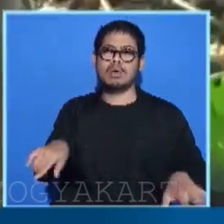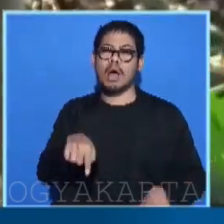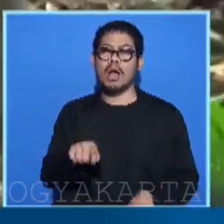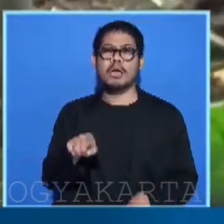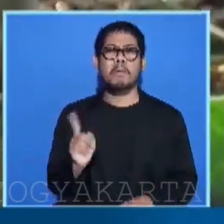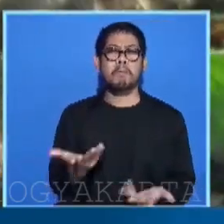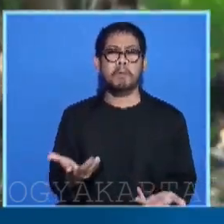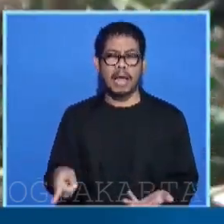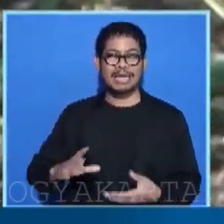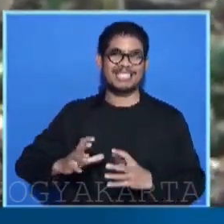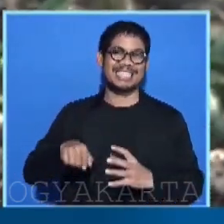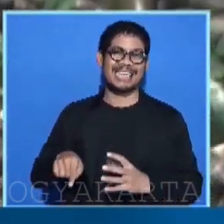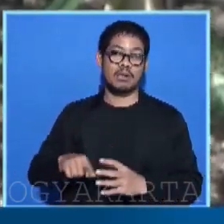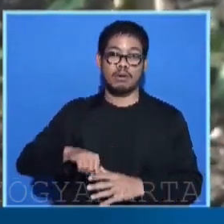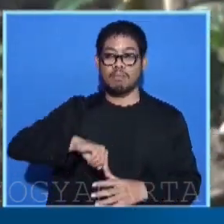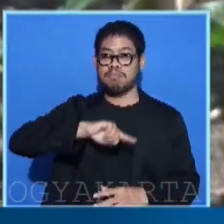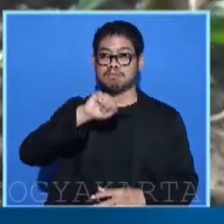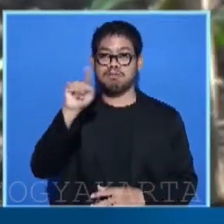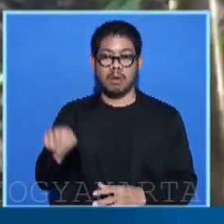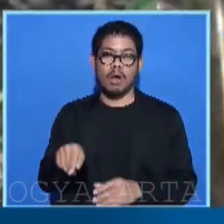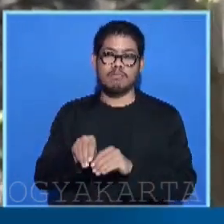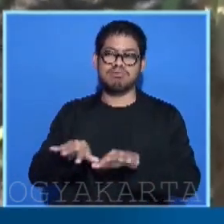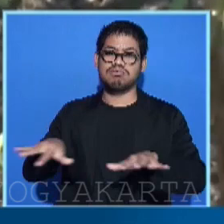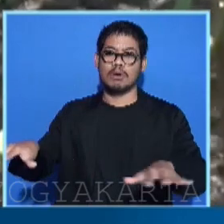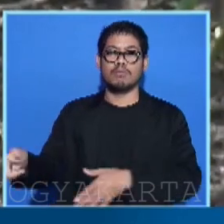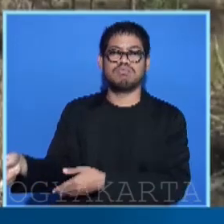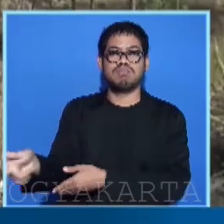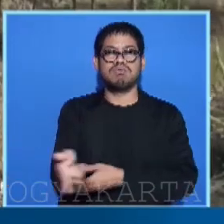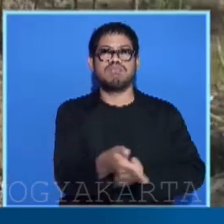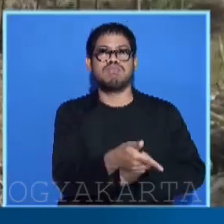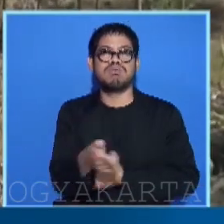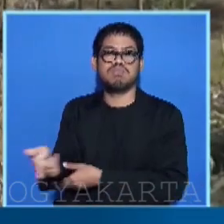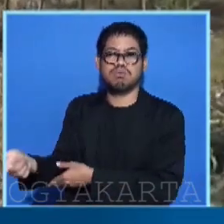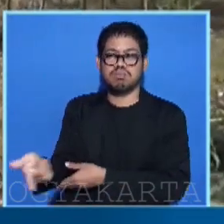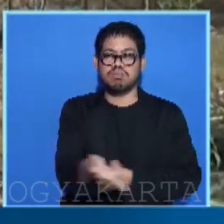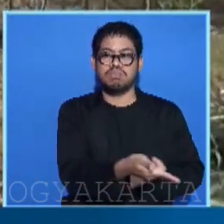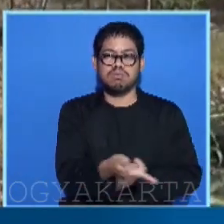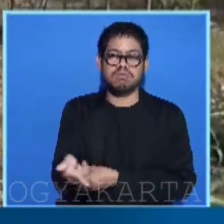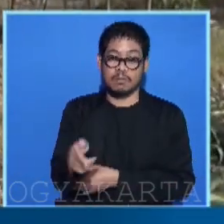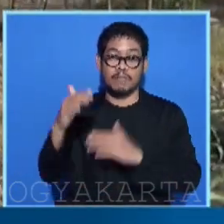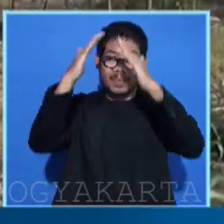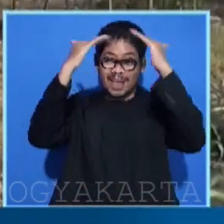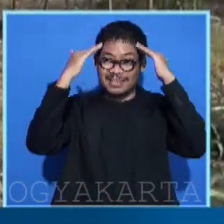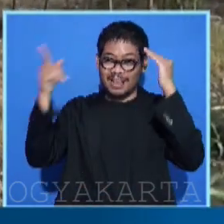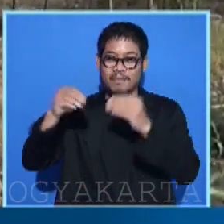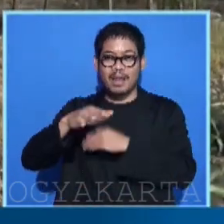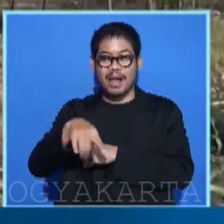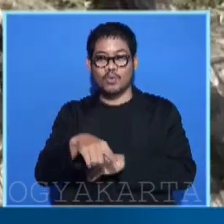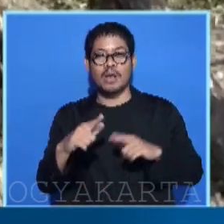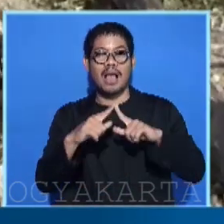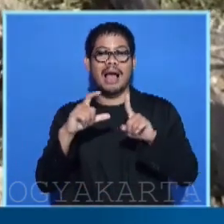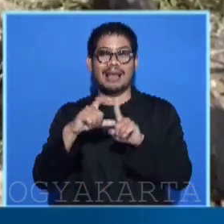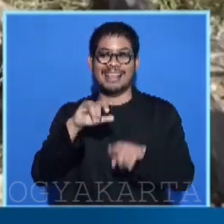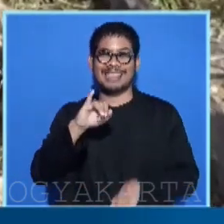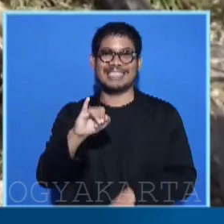pompa untuk menyiraman aneka tanaman sayur salah satu petani sayur yang terdampak adalah Adi Suwito